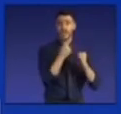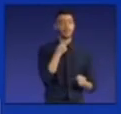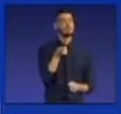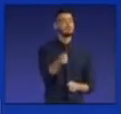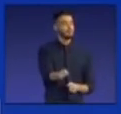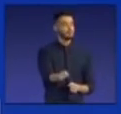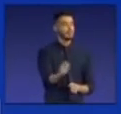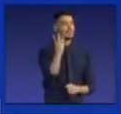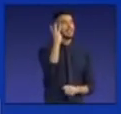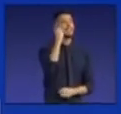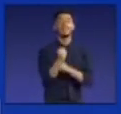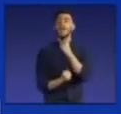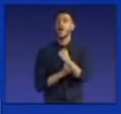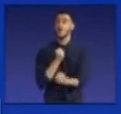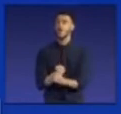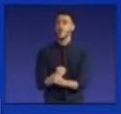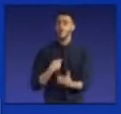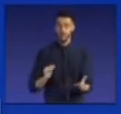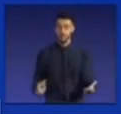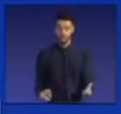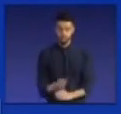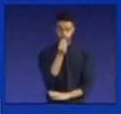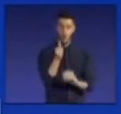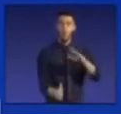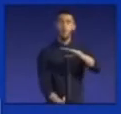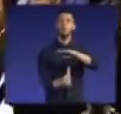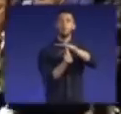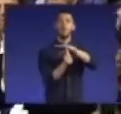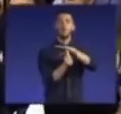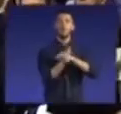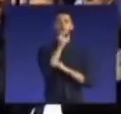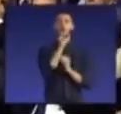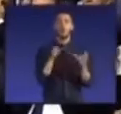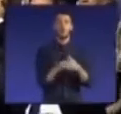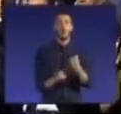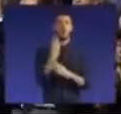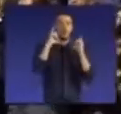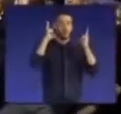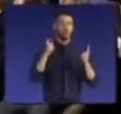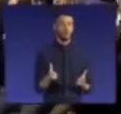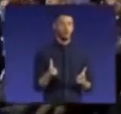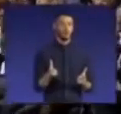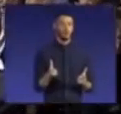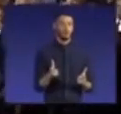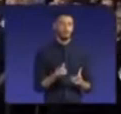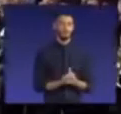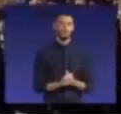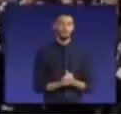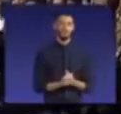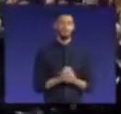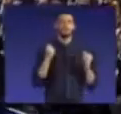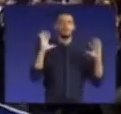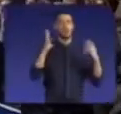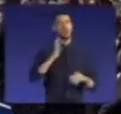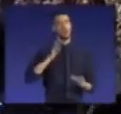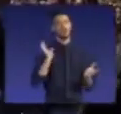από το Μητσοτάκη να στηρίξει τη συμφωνία. Δέχεται πίεσης. Όλες οι πολιτικές ομάδες του Ευρωπαϊκού Κοινοβουλίου εδώ και δεκαετίες θα